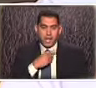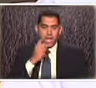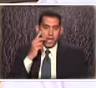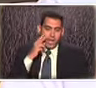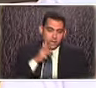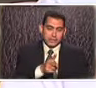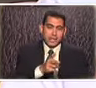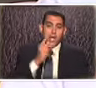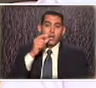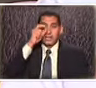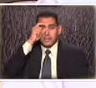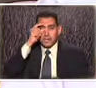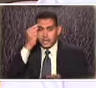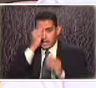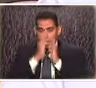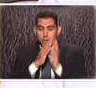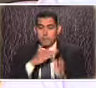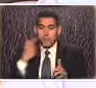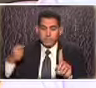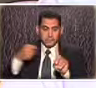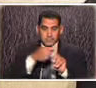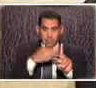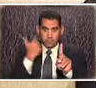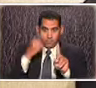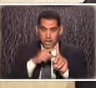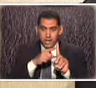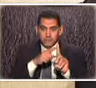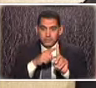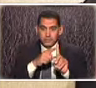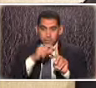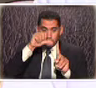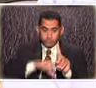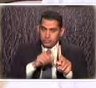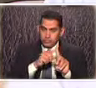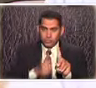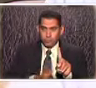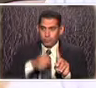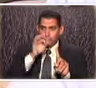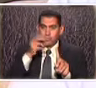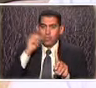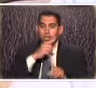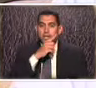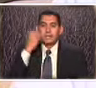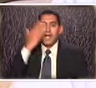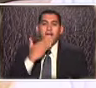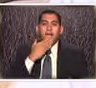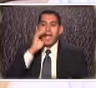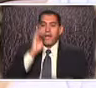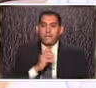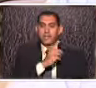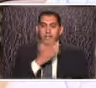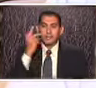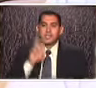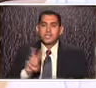غاندي عندما قتل لم يكن مهزوما نعم انتصر منديلا يلسن منديلا